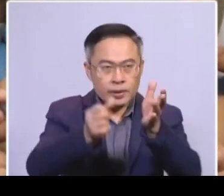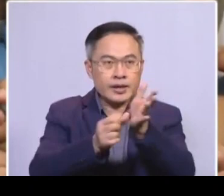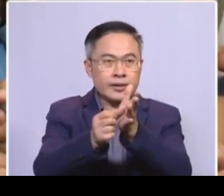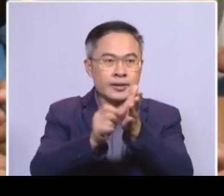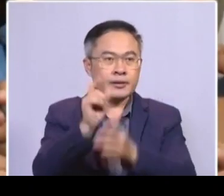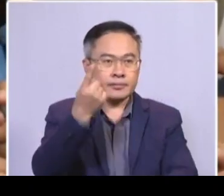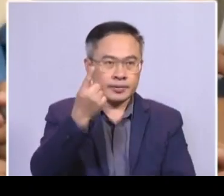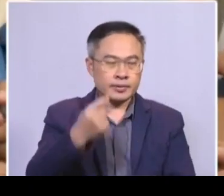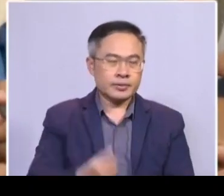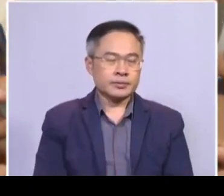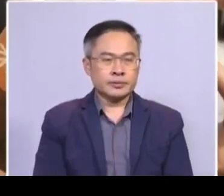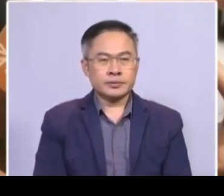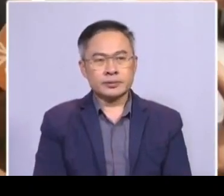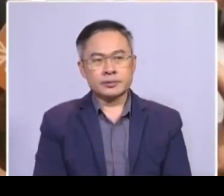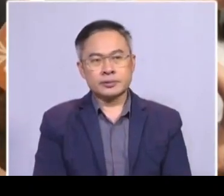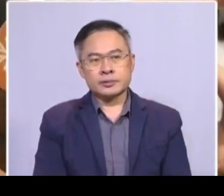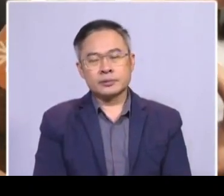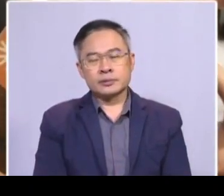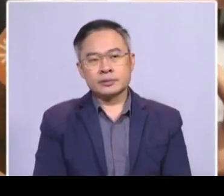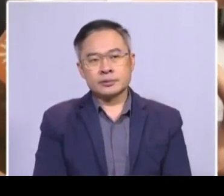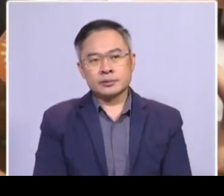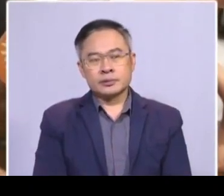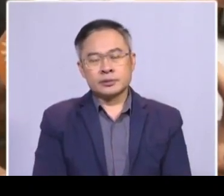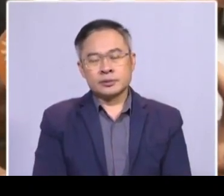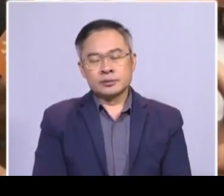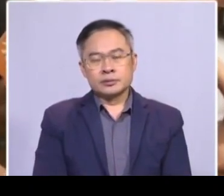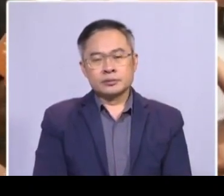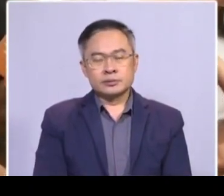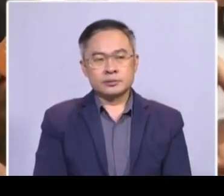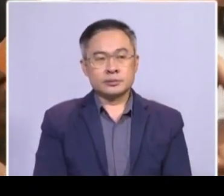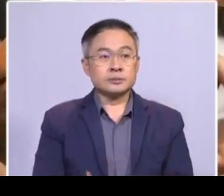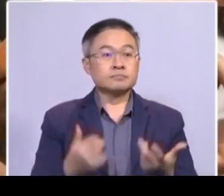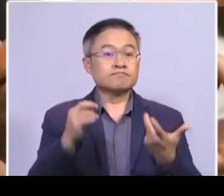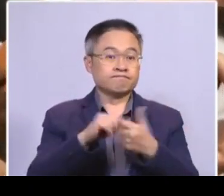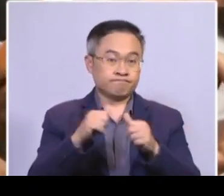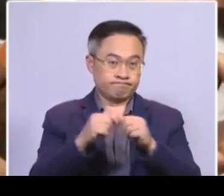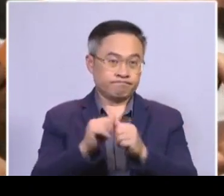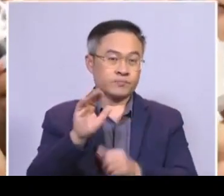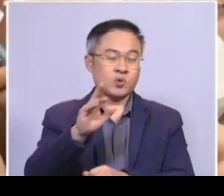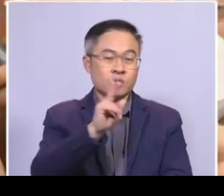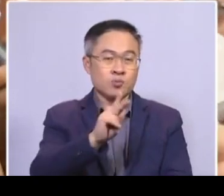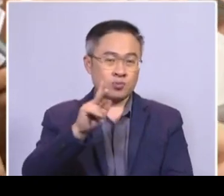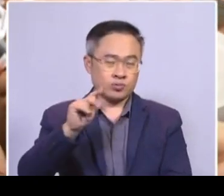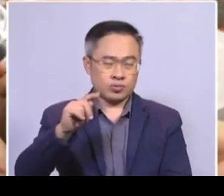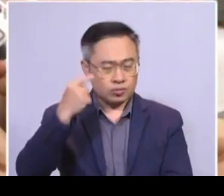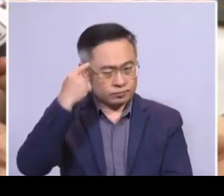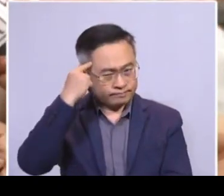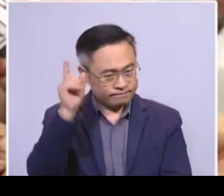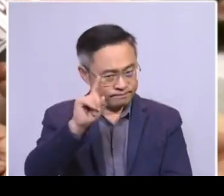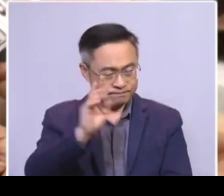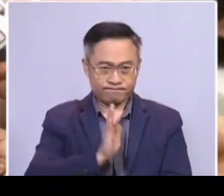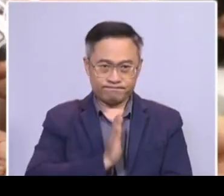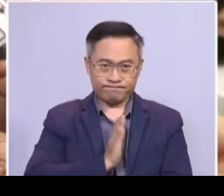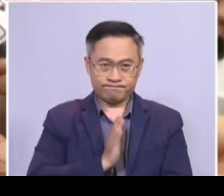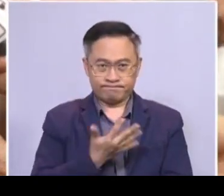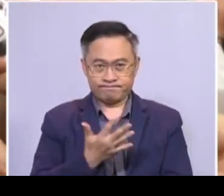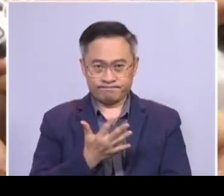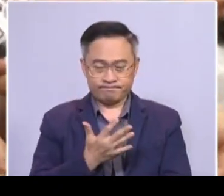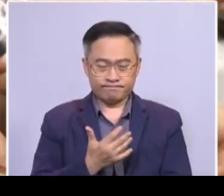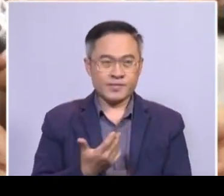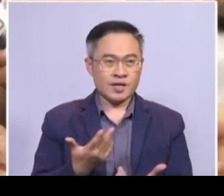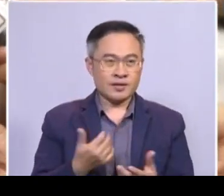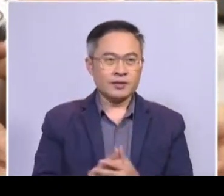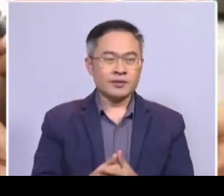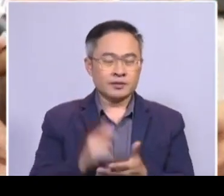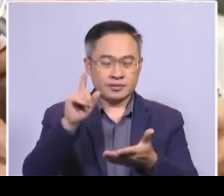ก้ไข แม่ก็กลายเป็นประเด็นที่กกต.ก็โดนจับตาต่อเนื่องมาตั้งแต่เ